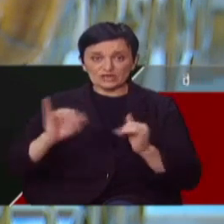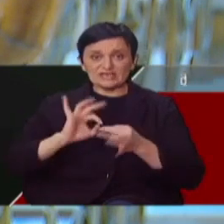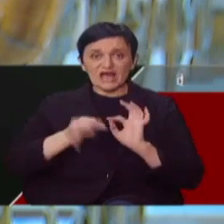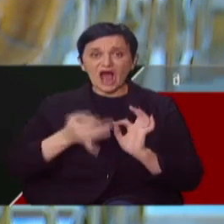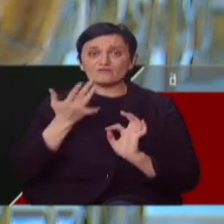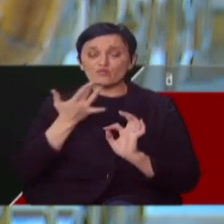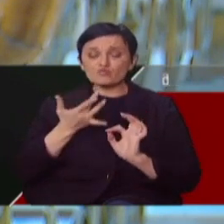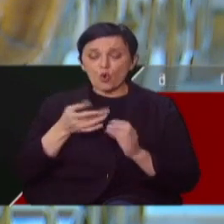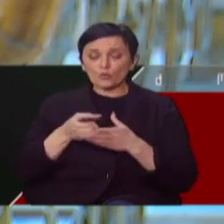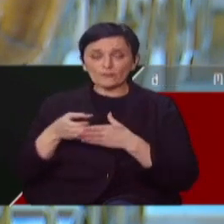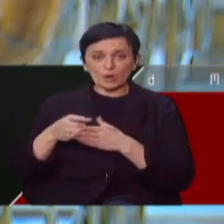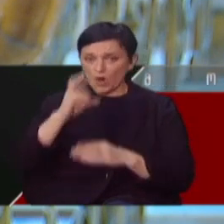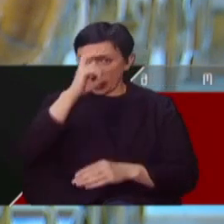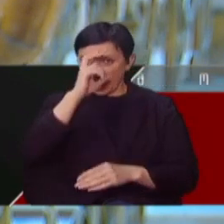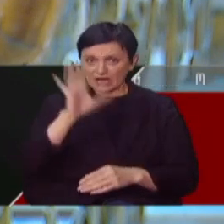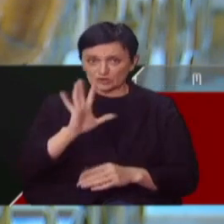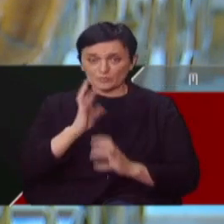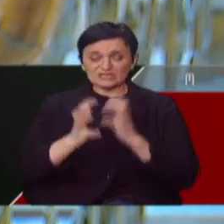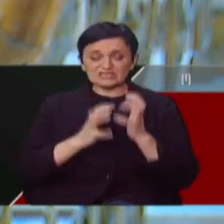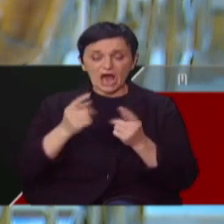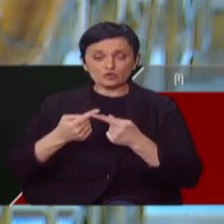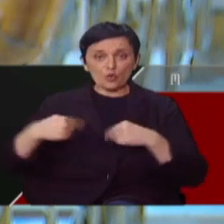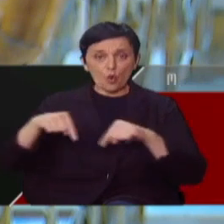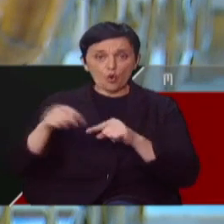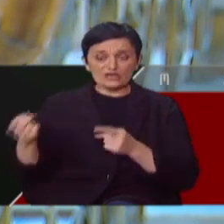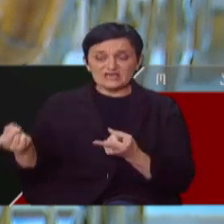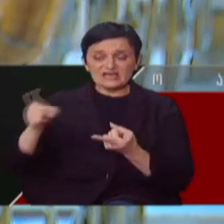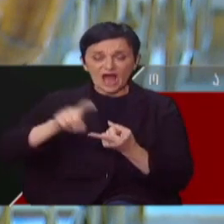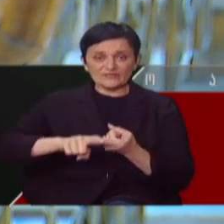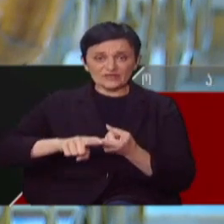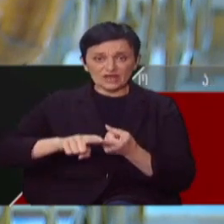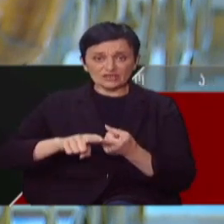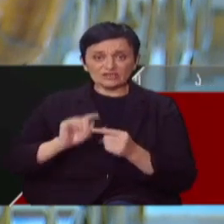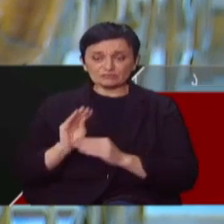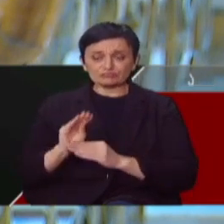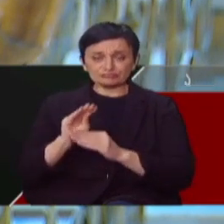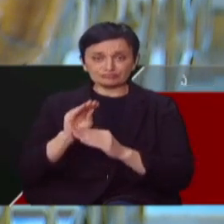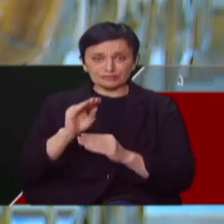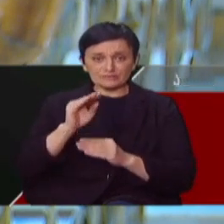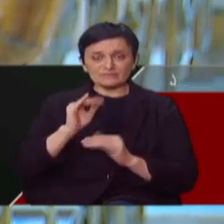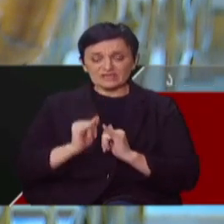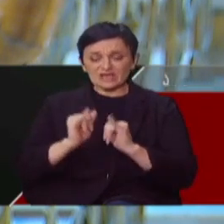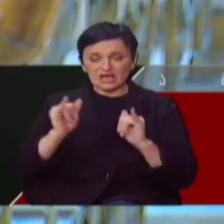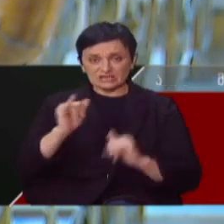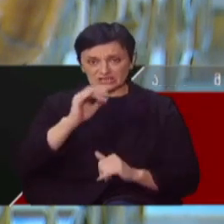პოლიტიკური ჯგუფების და არასამთავრობო და საერთაშორისო ორგანიზაციების გავლენების გაზრდა სასამართლო ხელისუფლებაზე